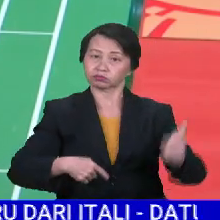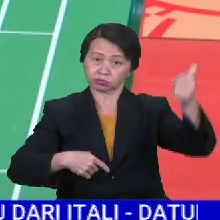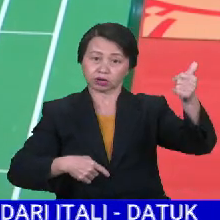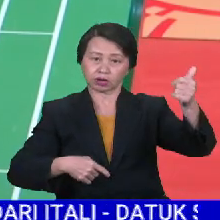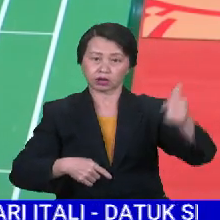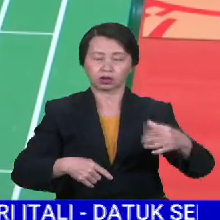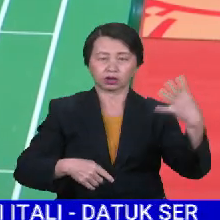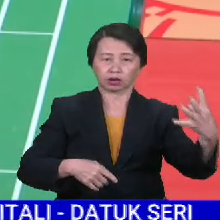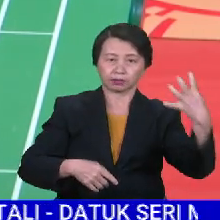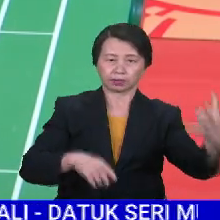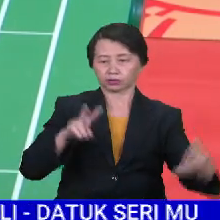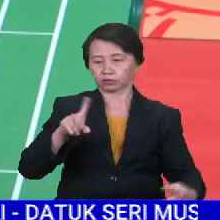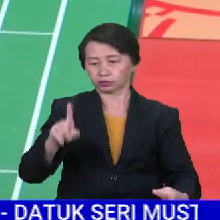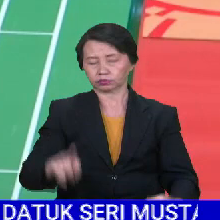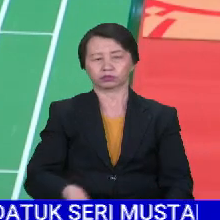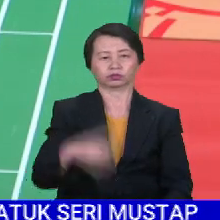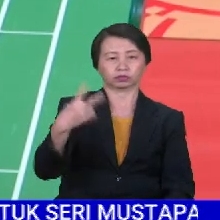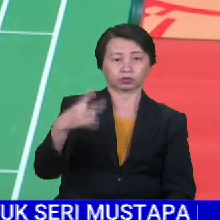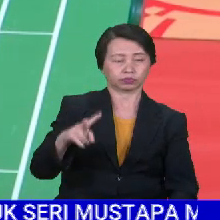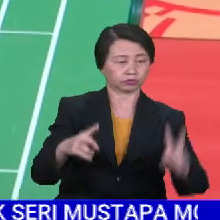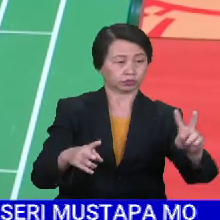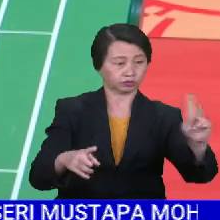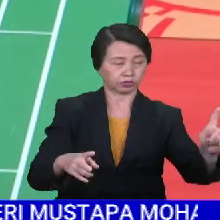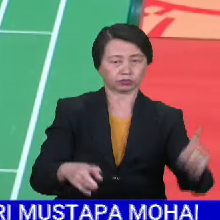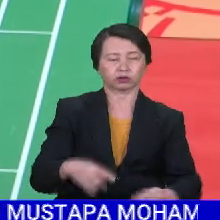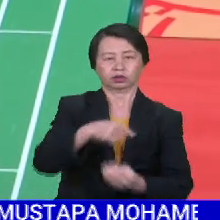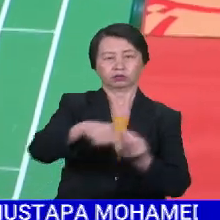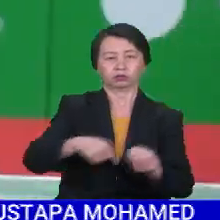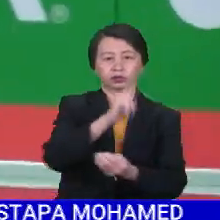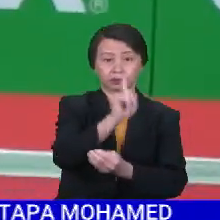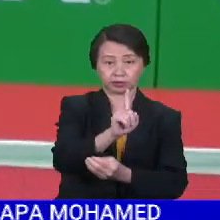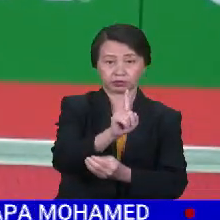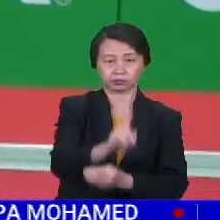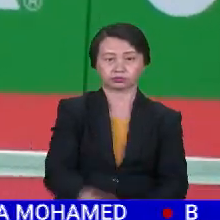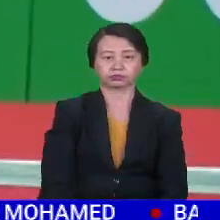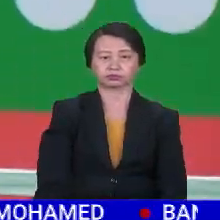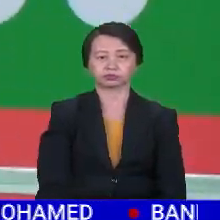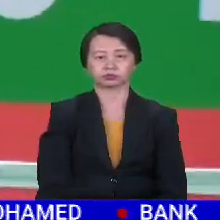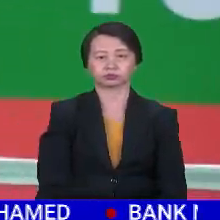Shifeng 14-21, 12-21 di pusingan pertama.